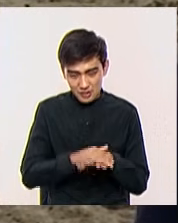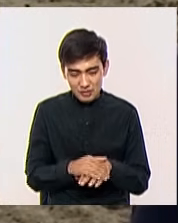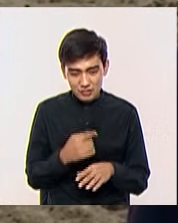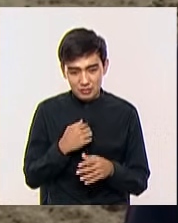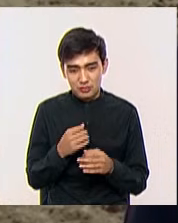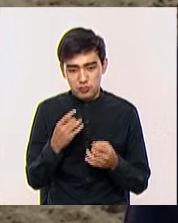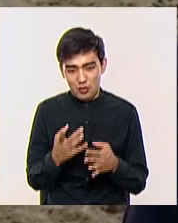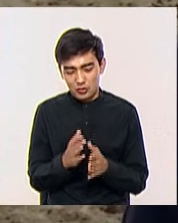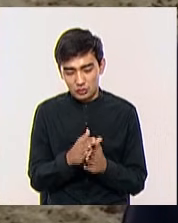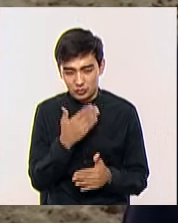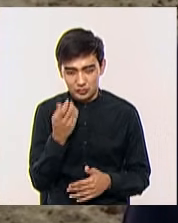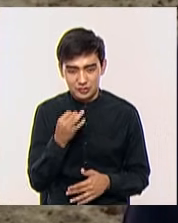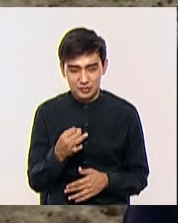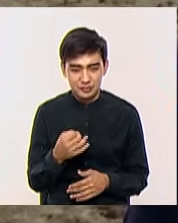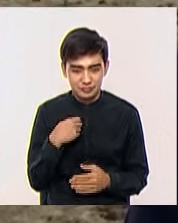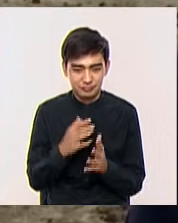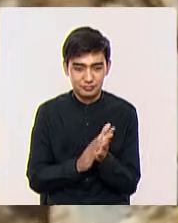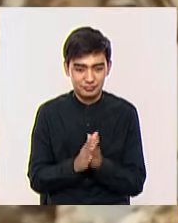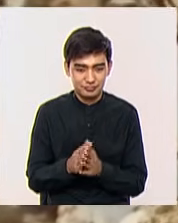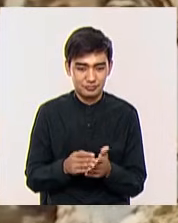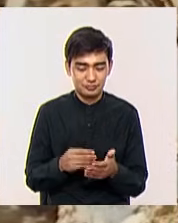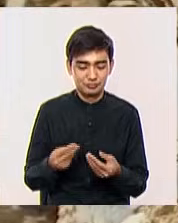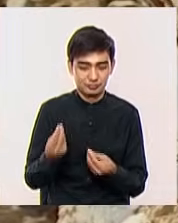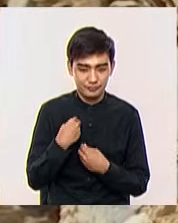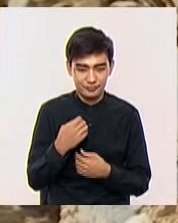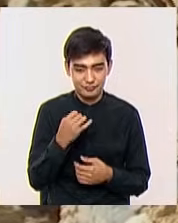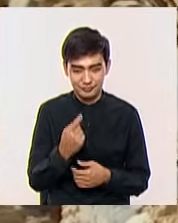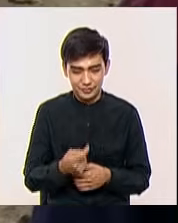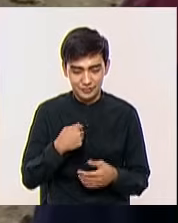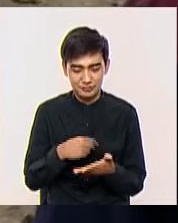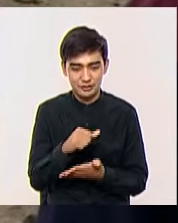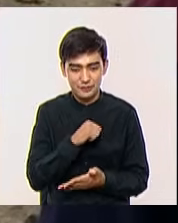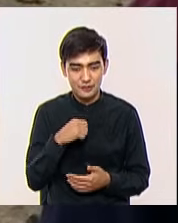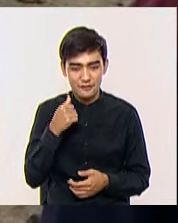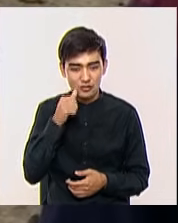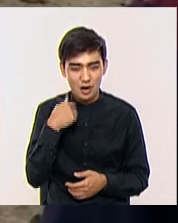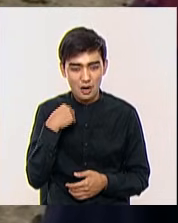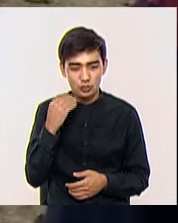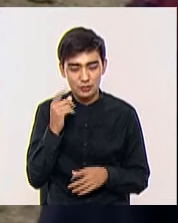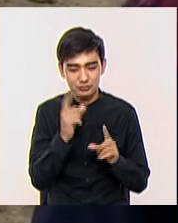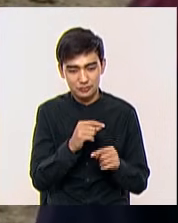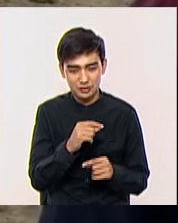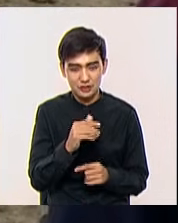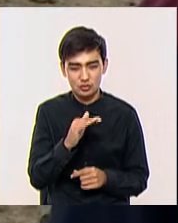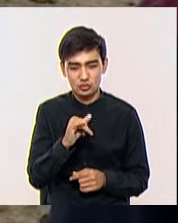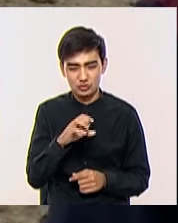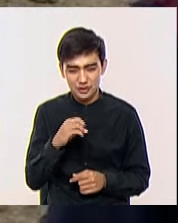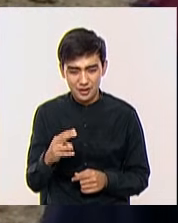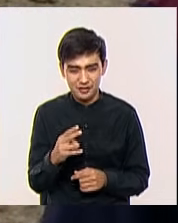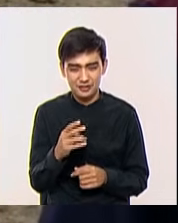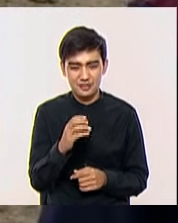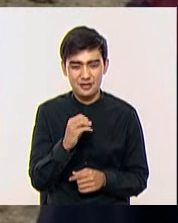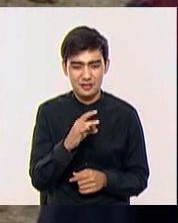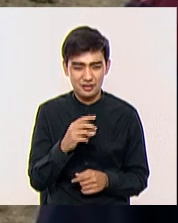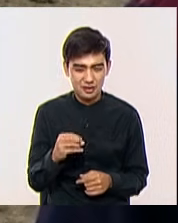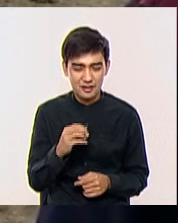сұрамаймыз. Ақшасына жем шөбін мол қылып тауып берсе, ақшасын алатын. Кеше мәшін жалдап Ақтөбеге барып шөп алып келдім. Жусан, еркек, боз дейтін